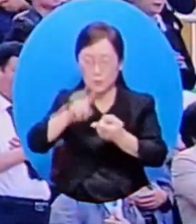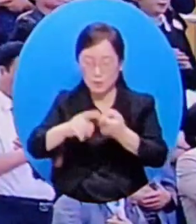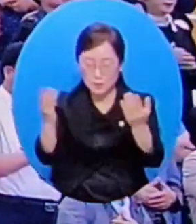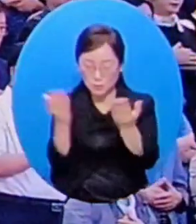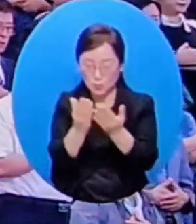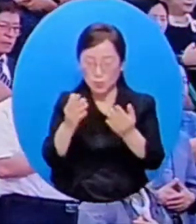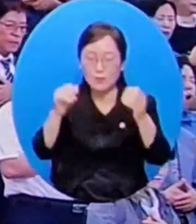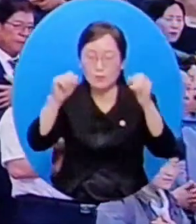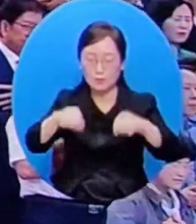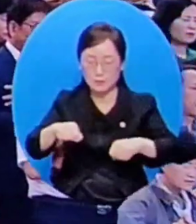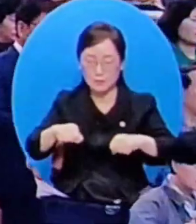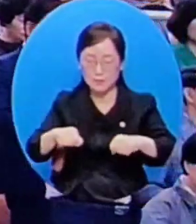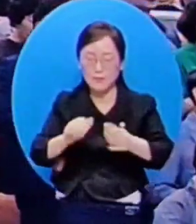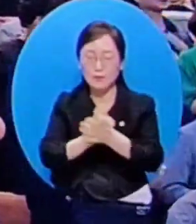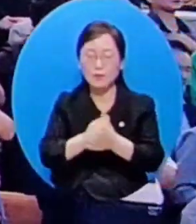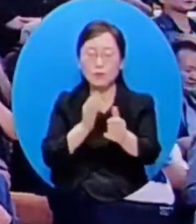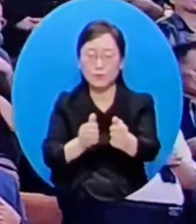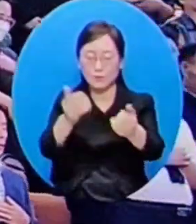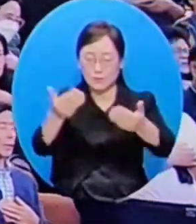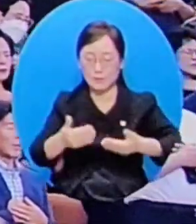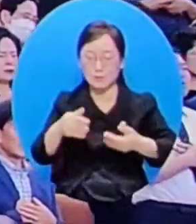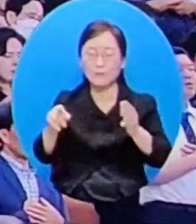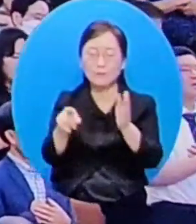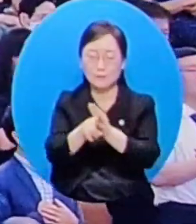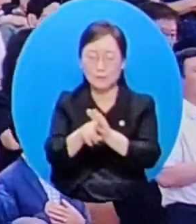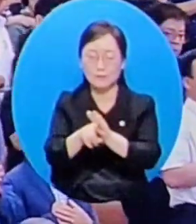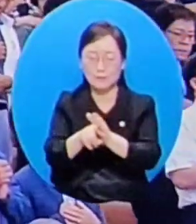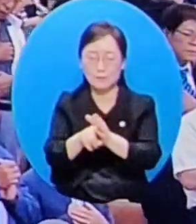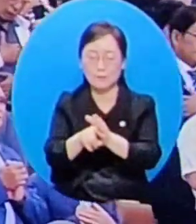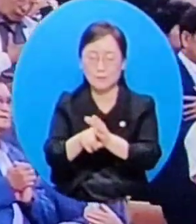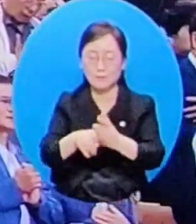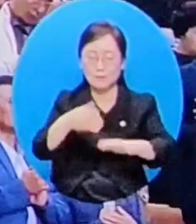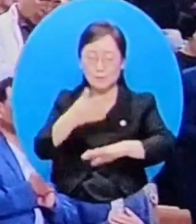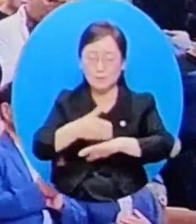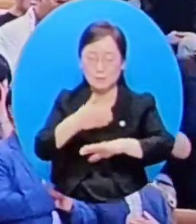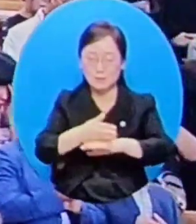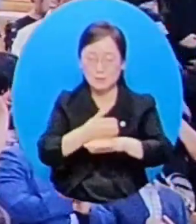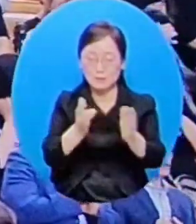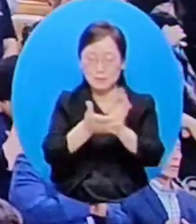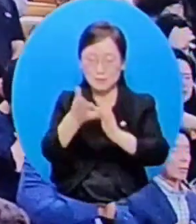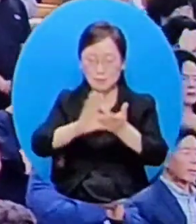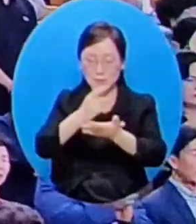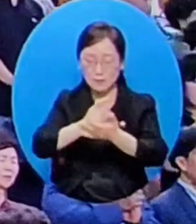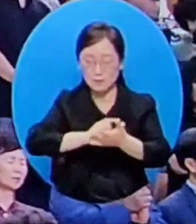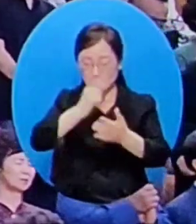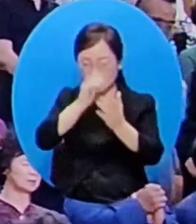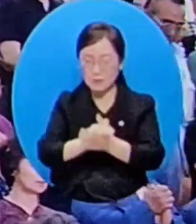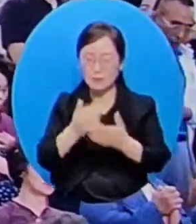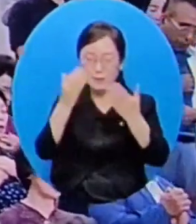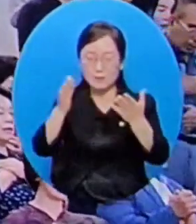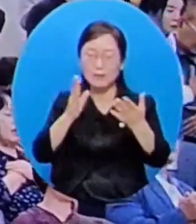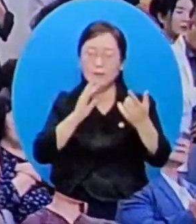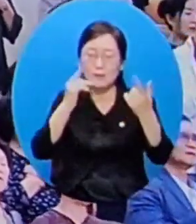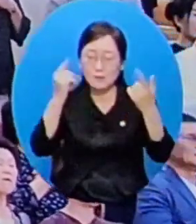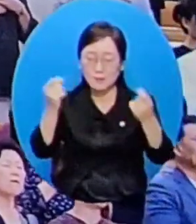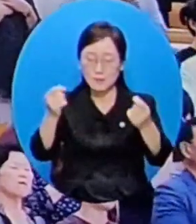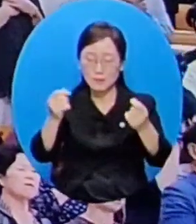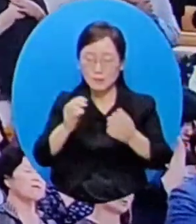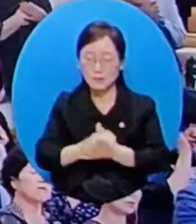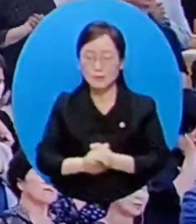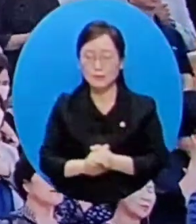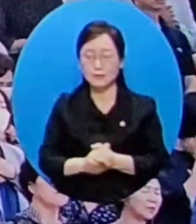응답될지어다. 기도하고 구한 것은 받은 줄로 믿어라. 감사하고 예수님의 이름으로 기도 올리옵나이다.